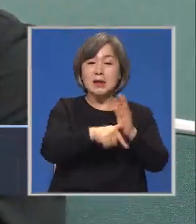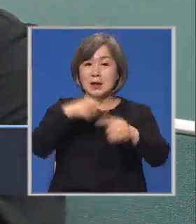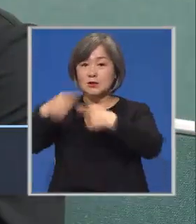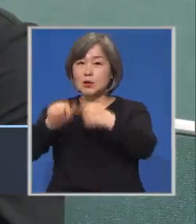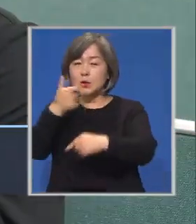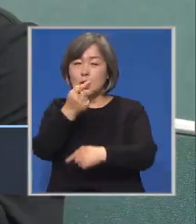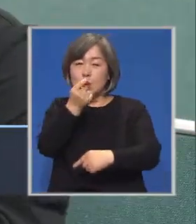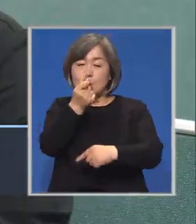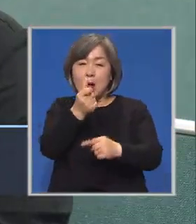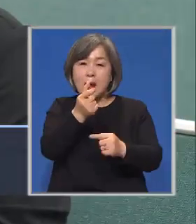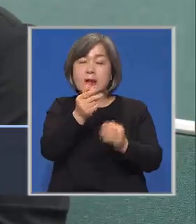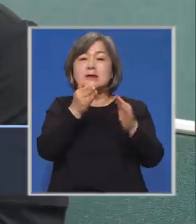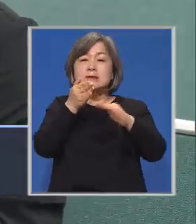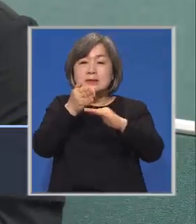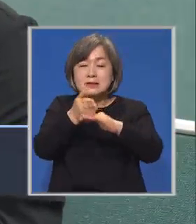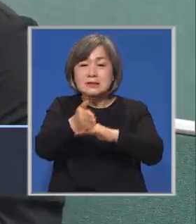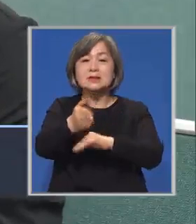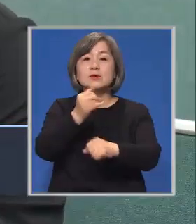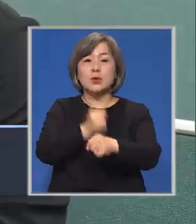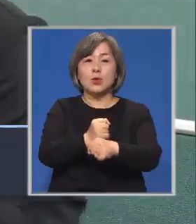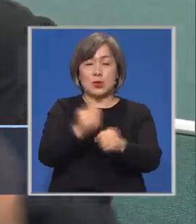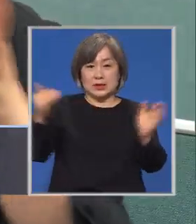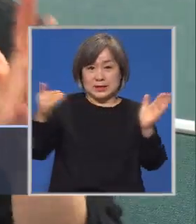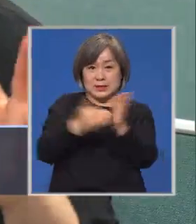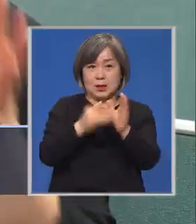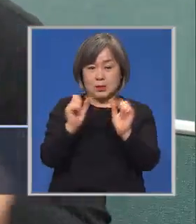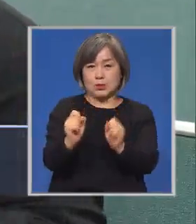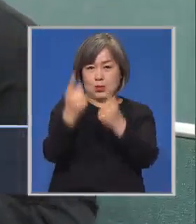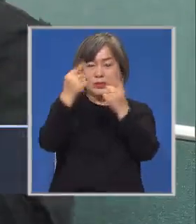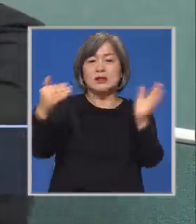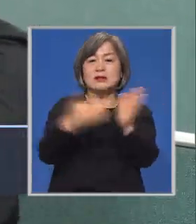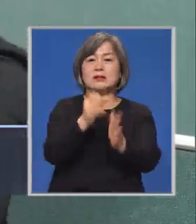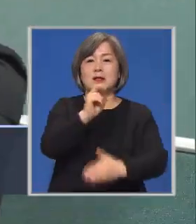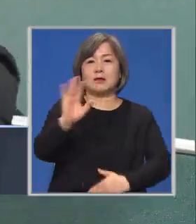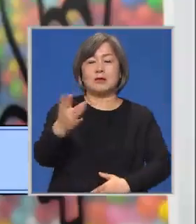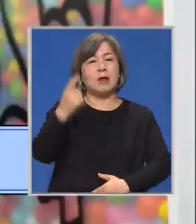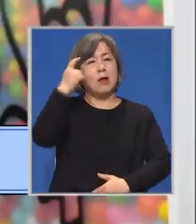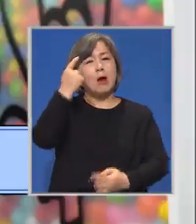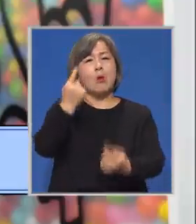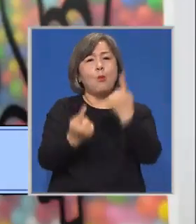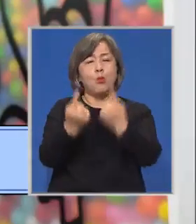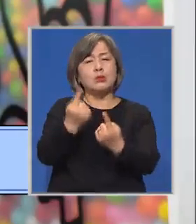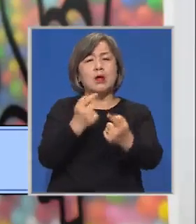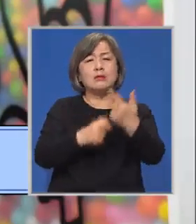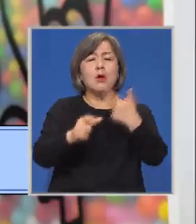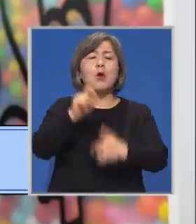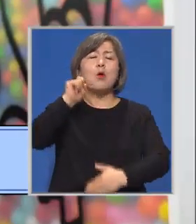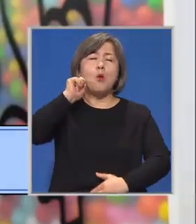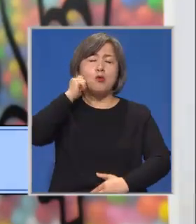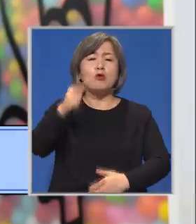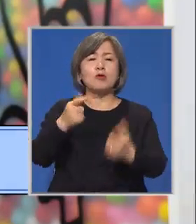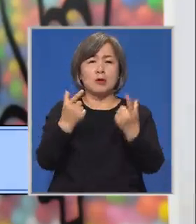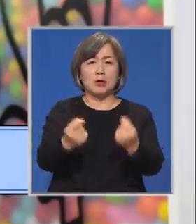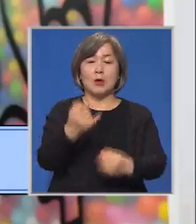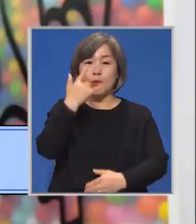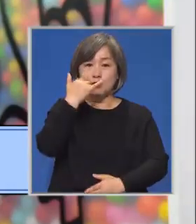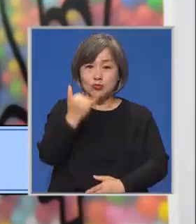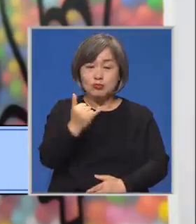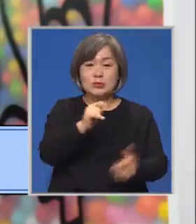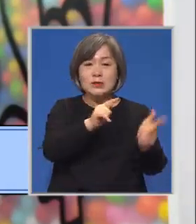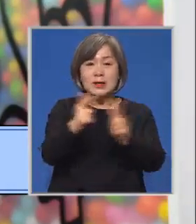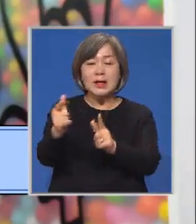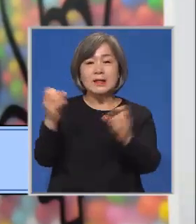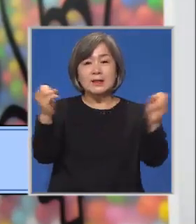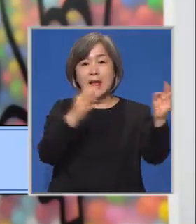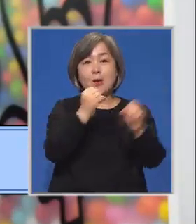수어 통역은 조금 한 박자 늦고 근데 끝나는 것은 동시에 끝나야지. 생각보다 진짜 많이 어려운 것 같아요. 이제